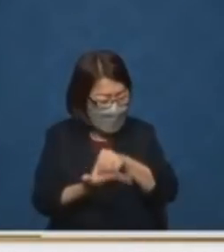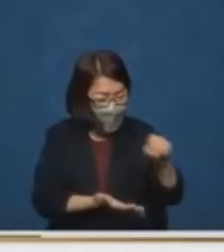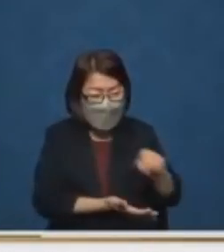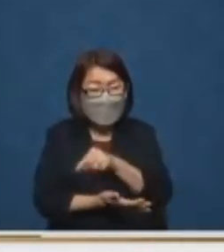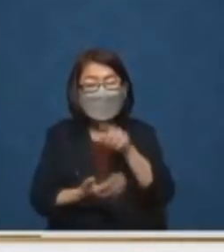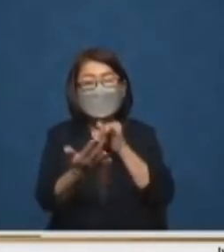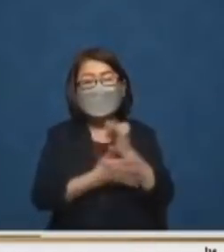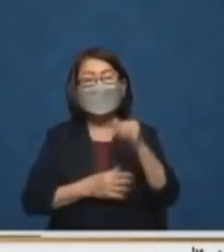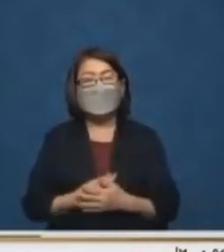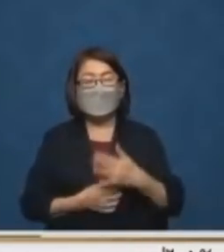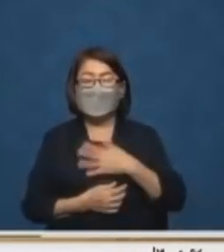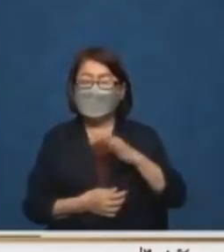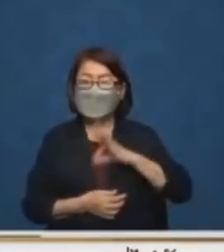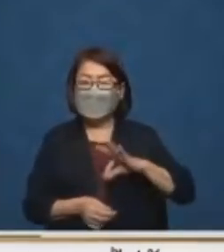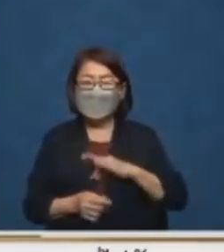ก็ผมไมแลกใจครับ